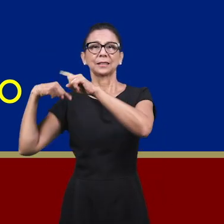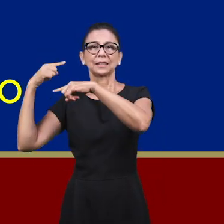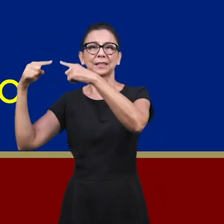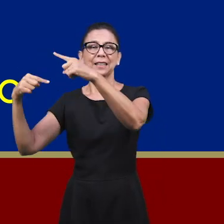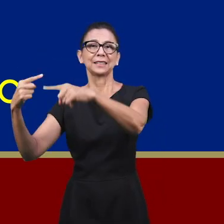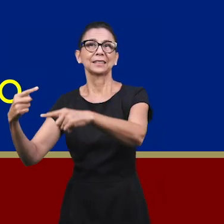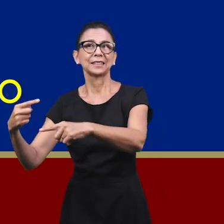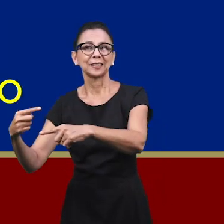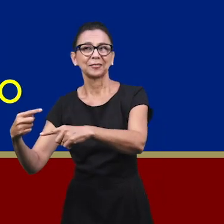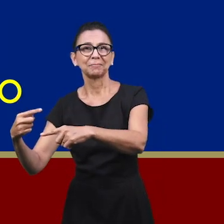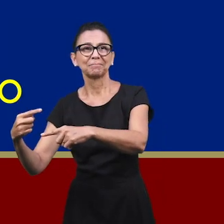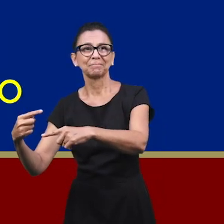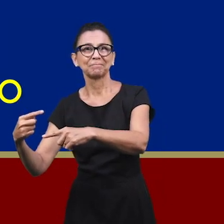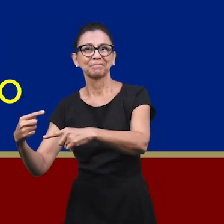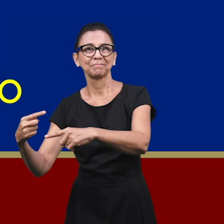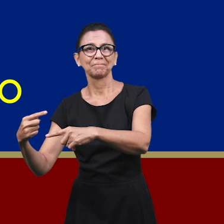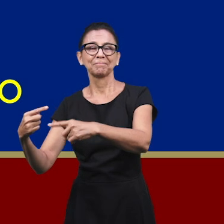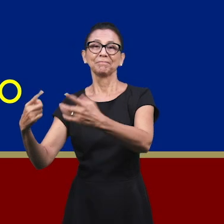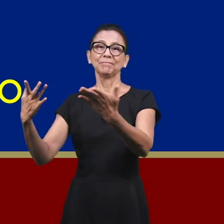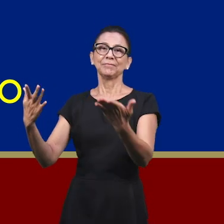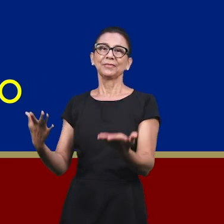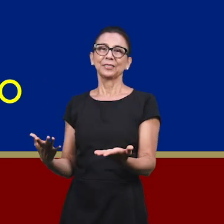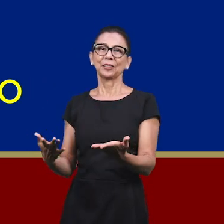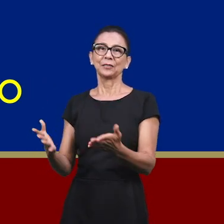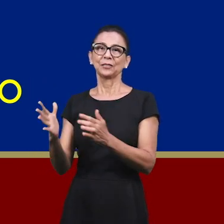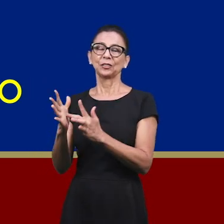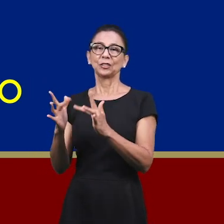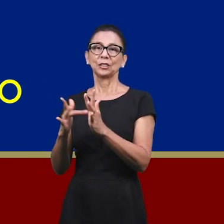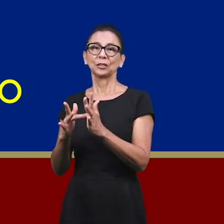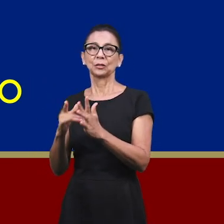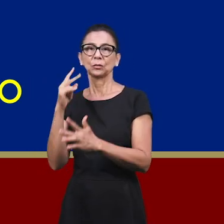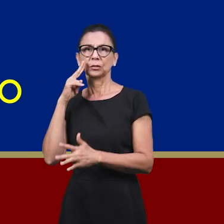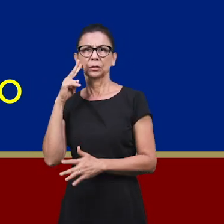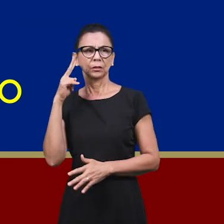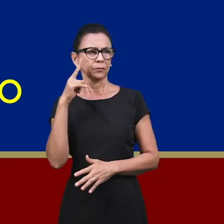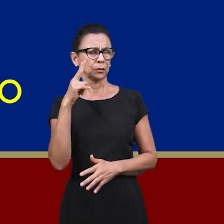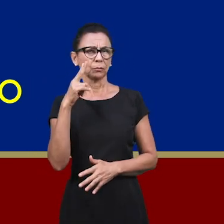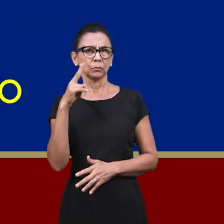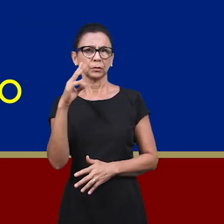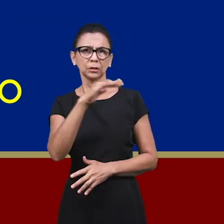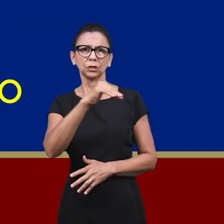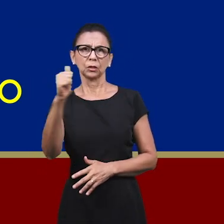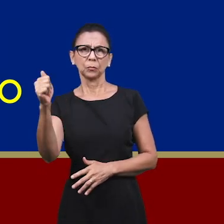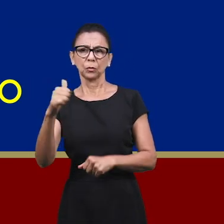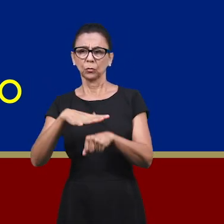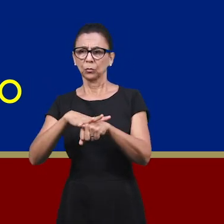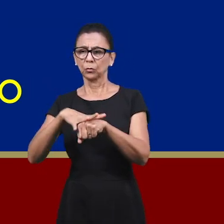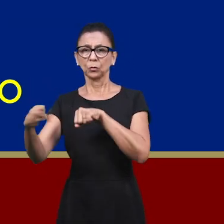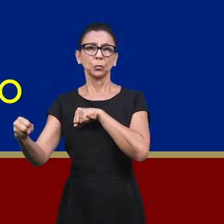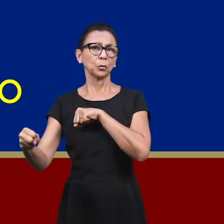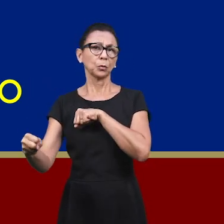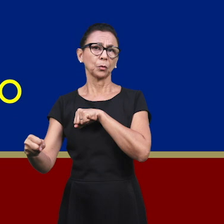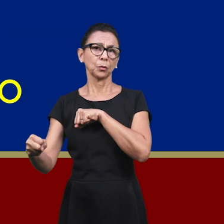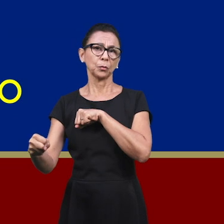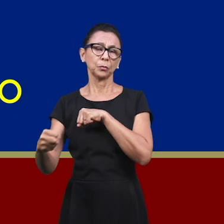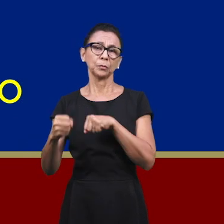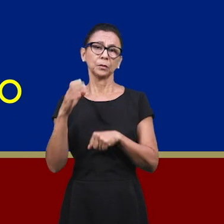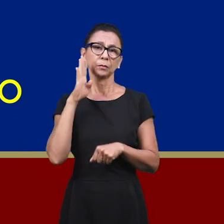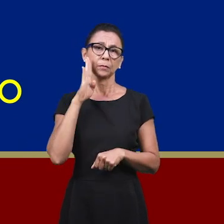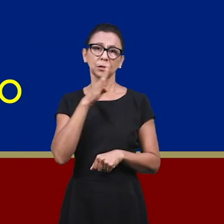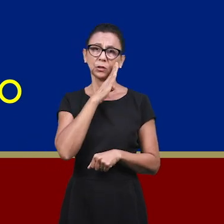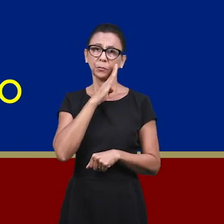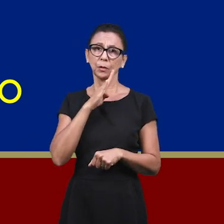reçu l'appel, il a accepté l'appel et a été guéri. Ainsi, Bartimée, il a suivi Jésus en